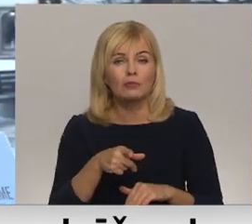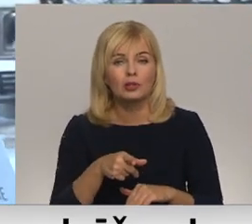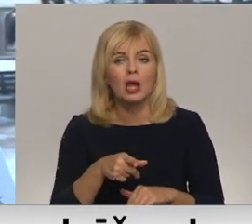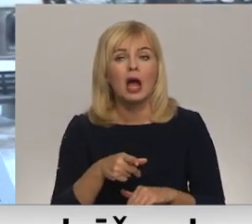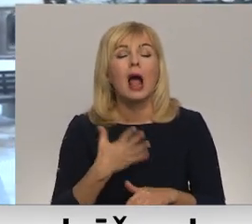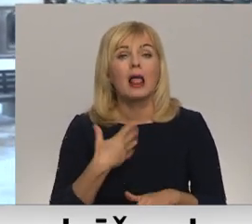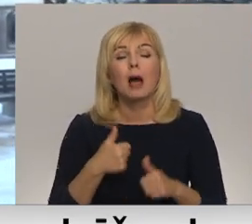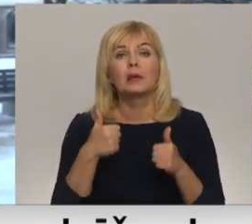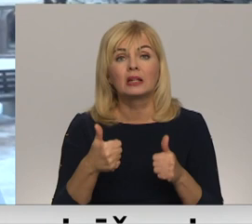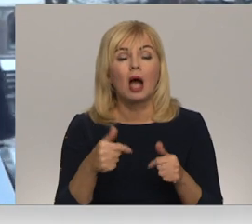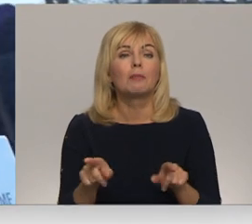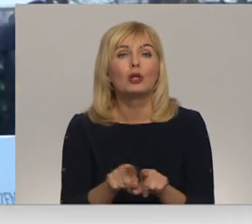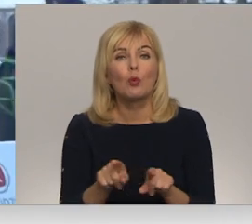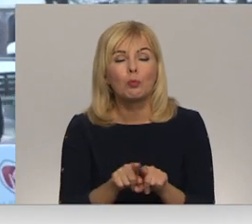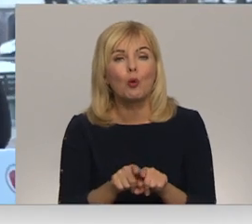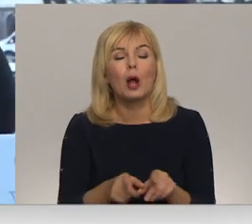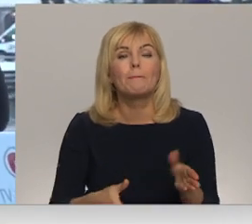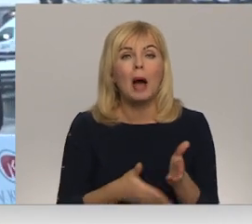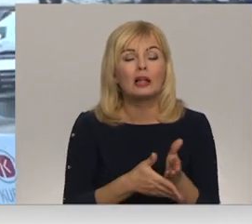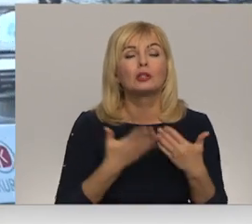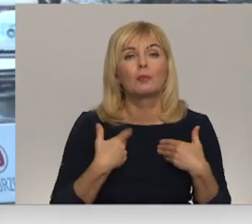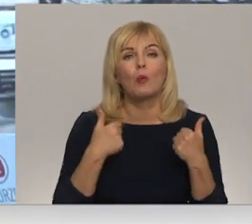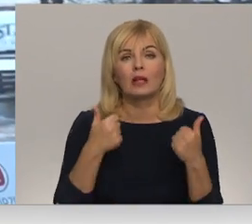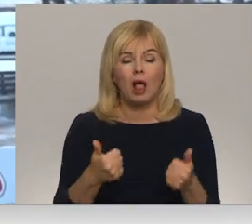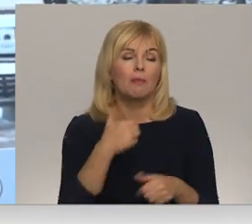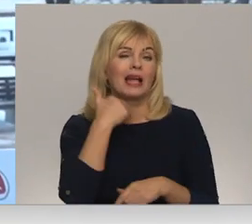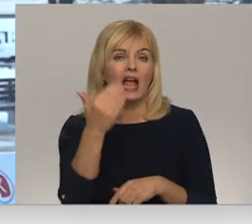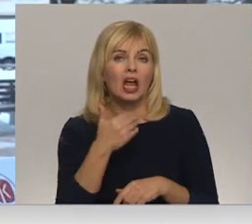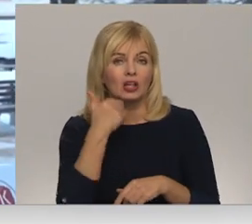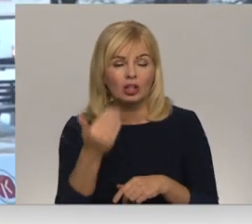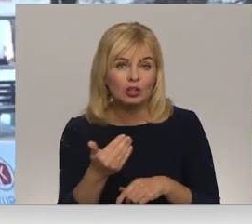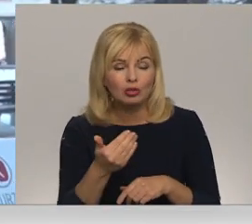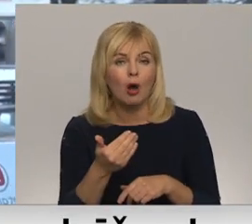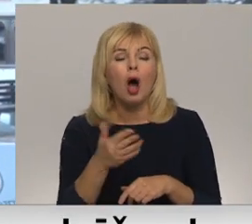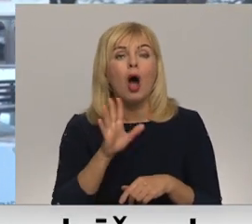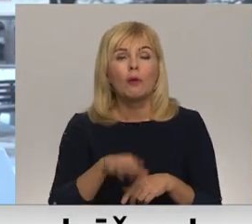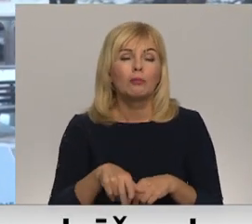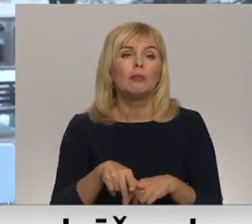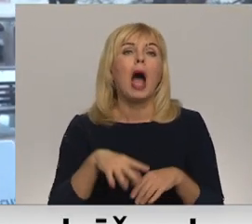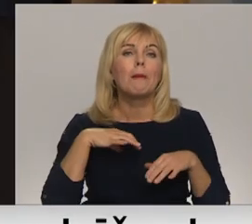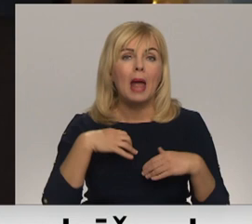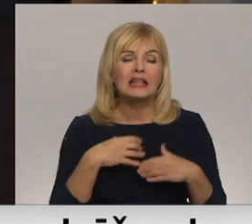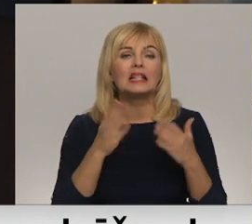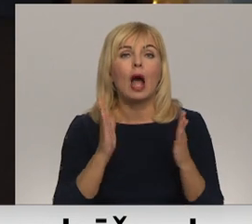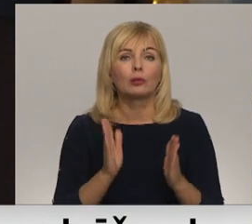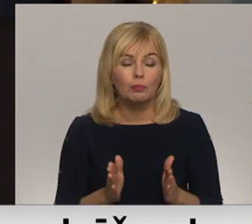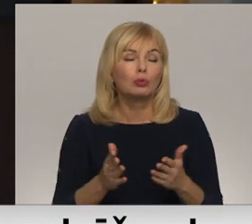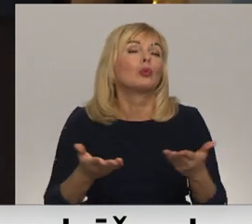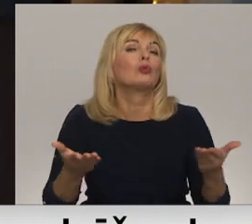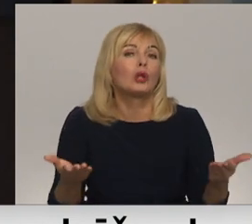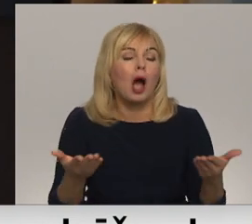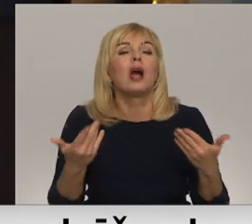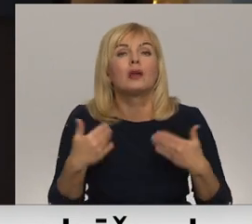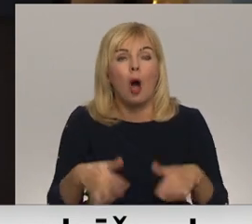Ir labi, ka tā, jebkura palīdzība ir forša, es tā kā negribētu krist galīgā pesimismā, bet nu jā, nu gan